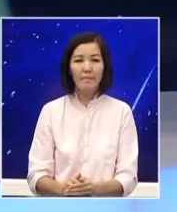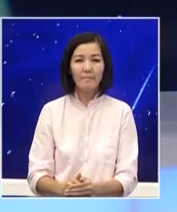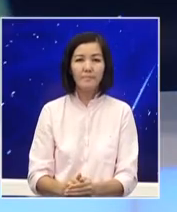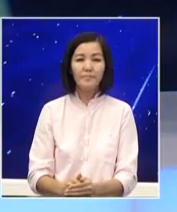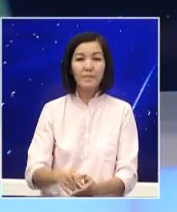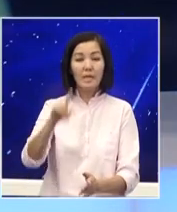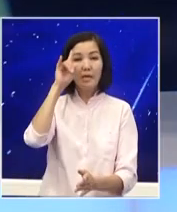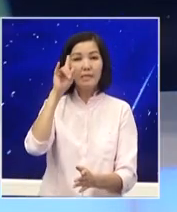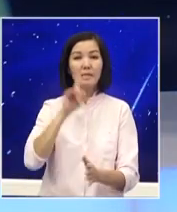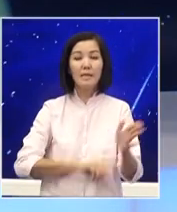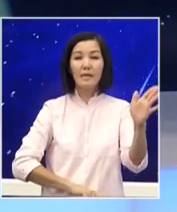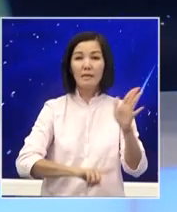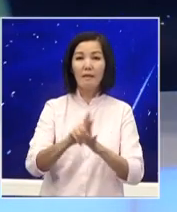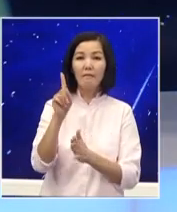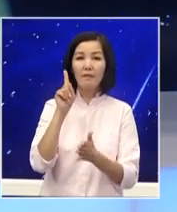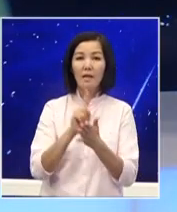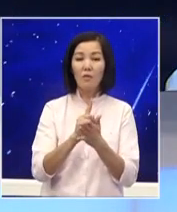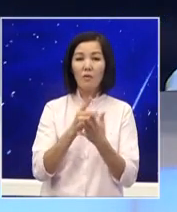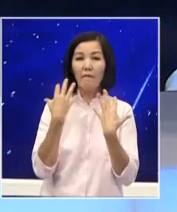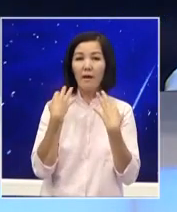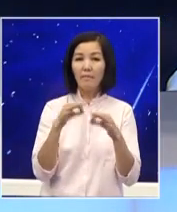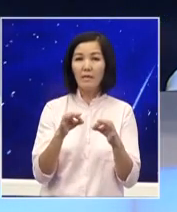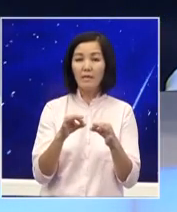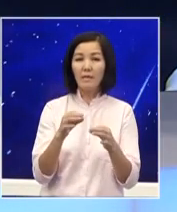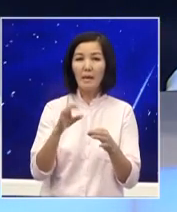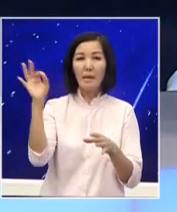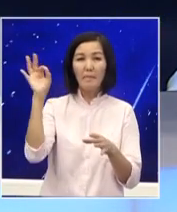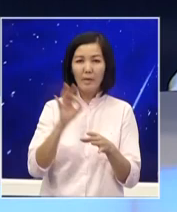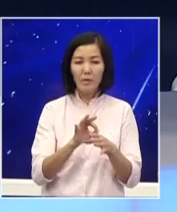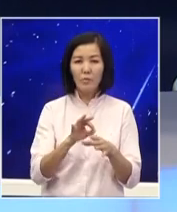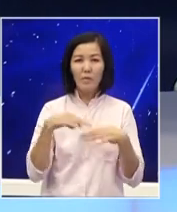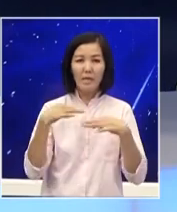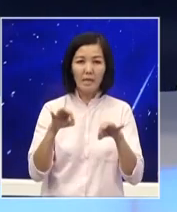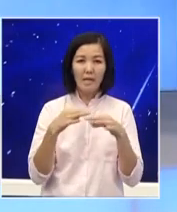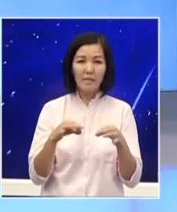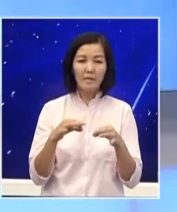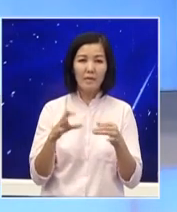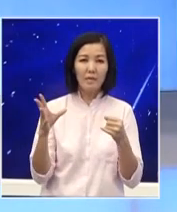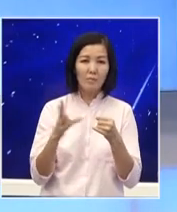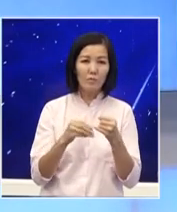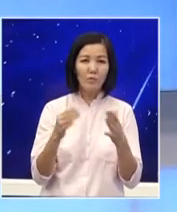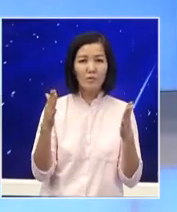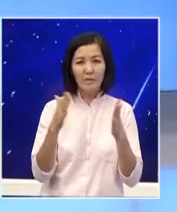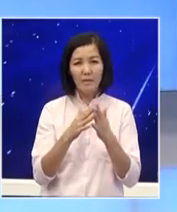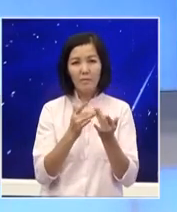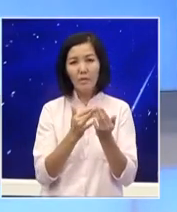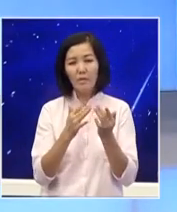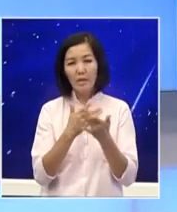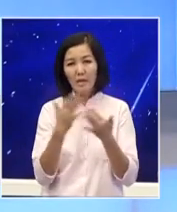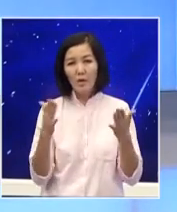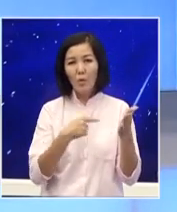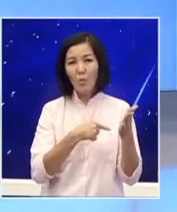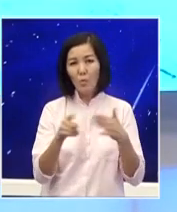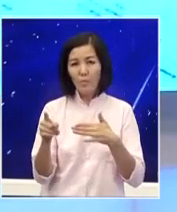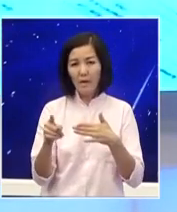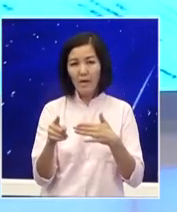казахстане стартовала налоговой амнистии пени по налогу на транспорте имущество и землю начали списывать казахстанцам которые погасили